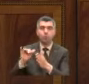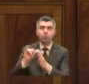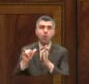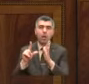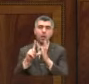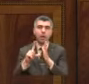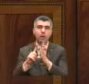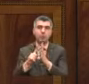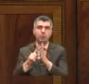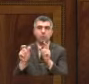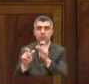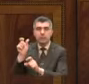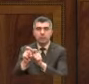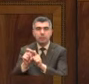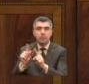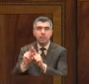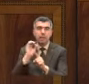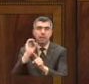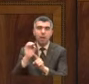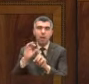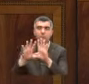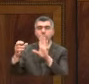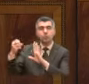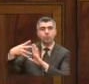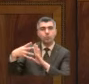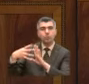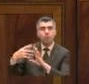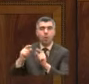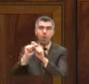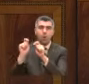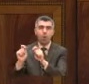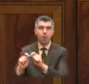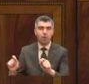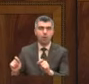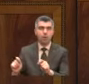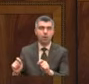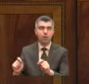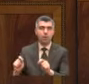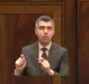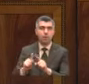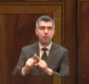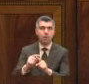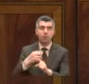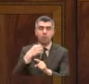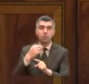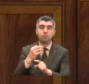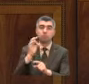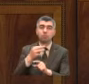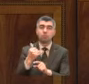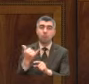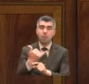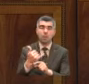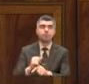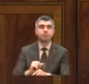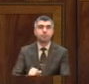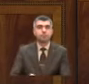غيوصل المواطن او الصناعي باش يدير، مع العلم انه الصناعي الان راه مشاو تقريبا راه وصلوا 2 مليار ديال الدرهم ديال الاستثمارات في الطاقات